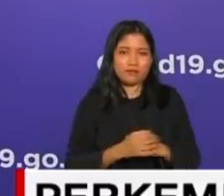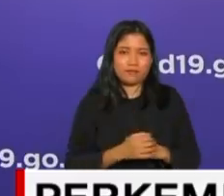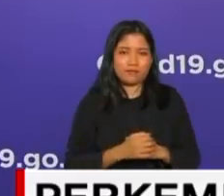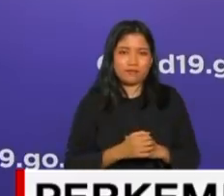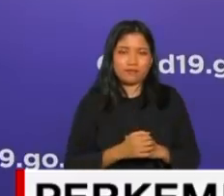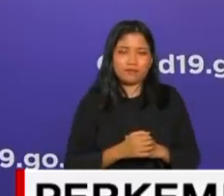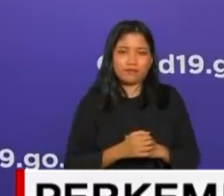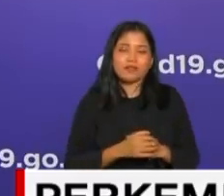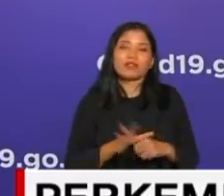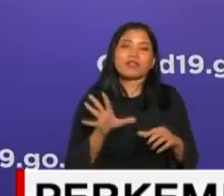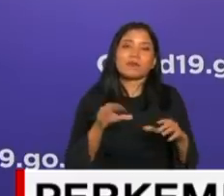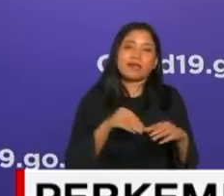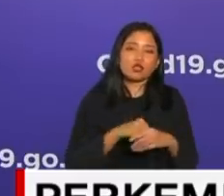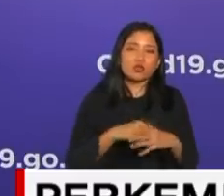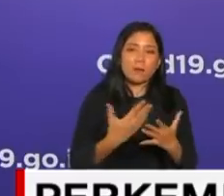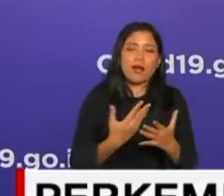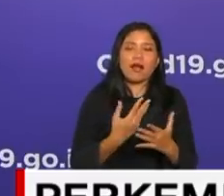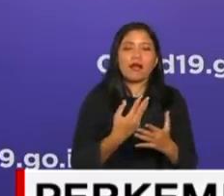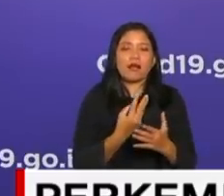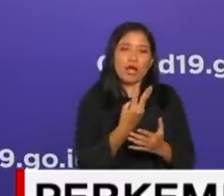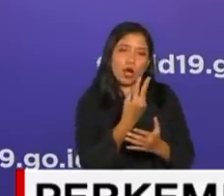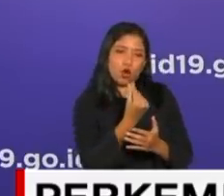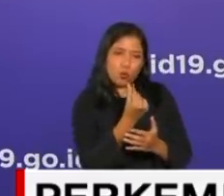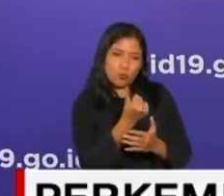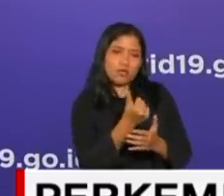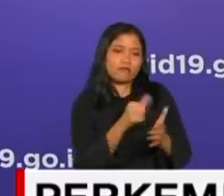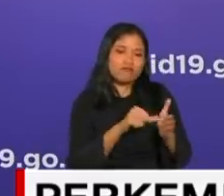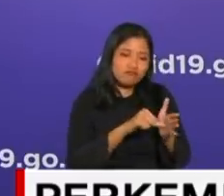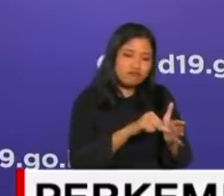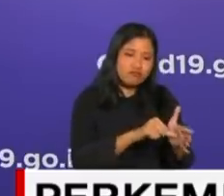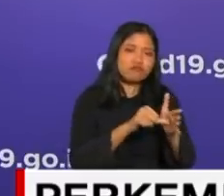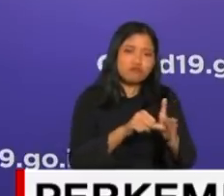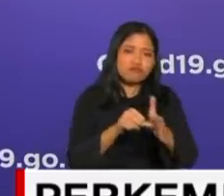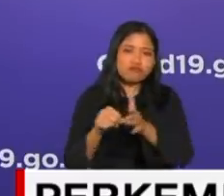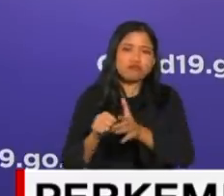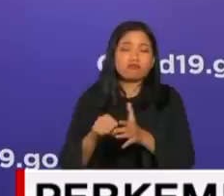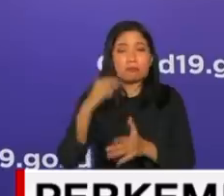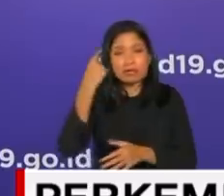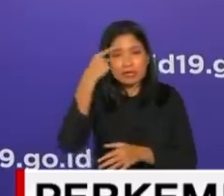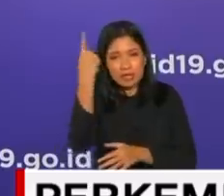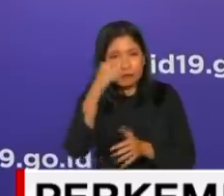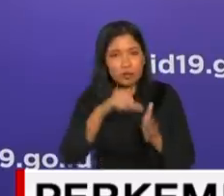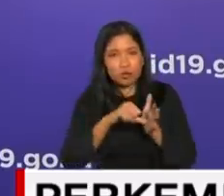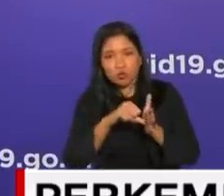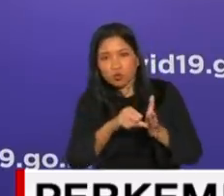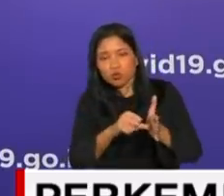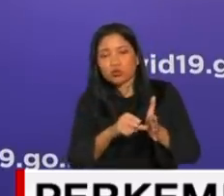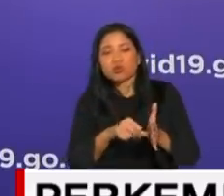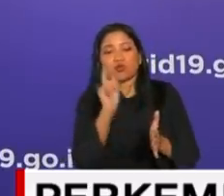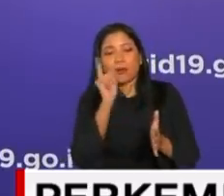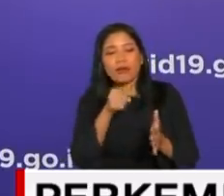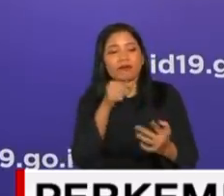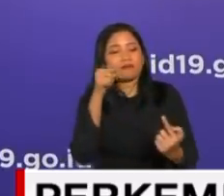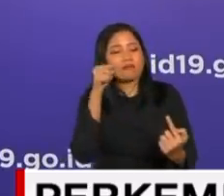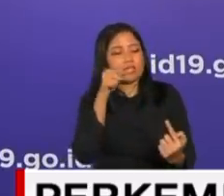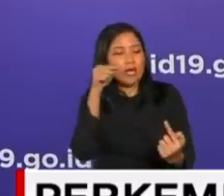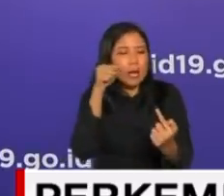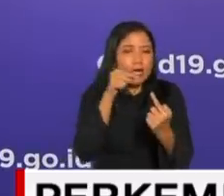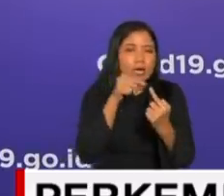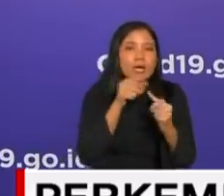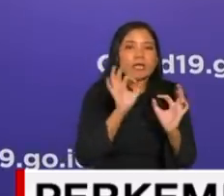stimulus ekonomi yang telah diberikan oleh pemerintah agar tepat sasaran tepat waktu